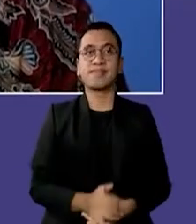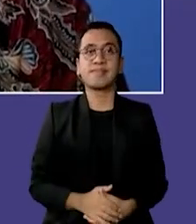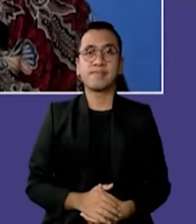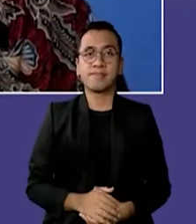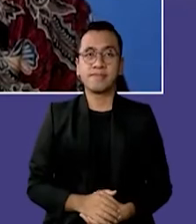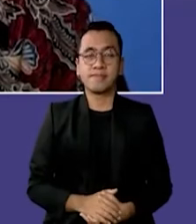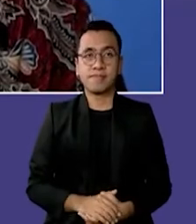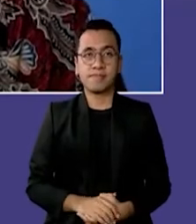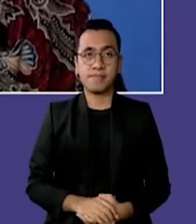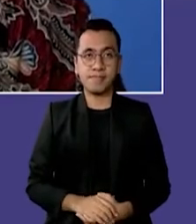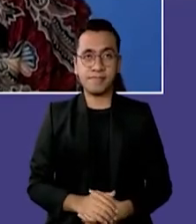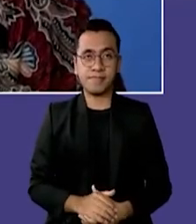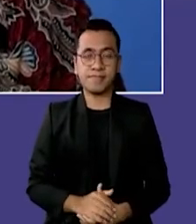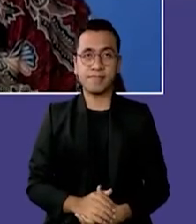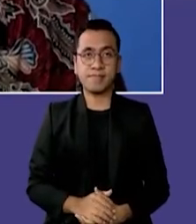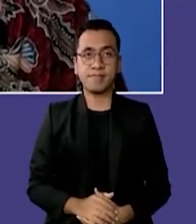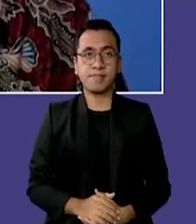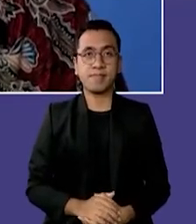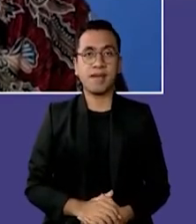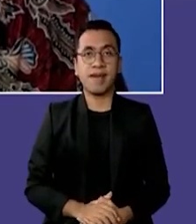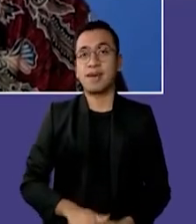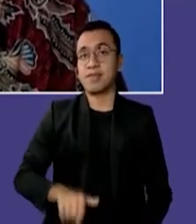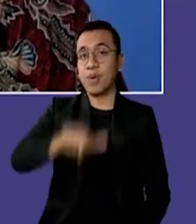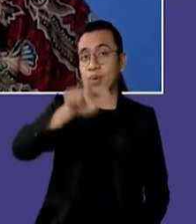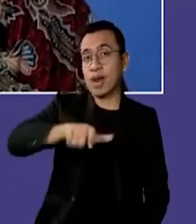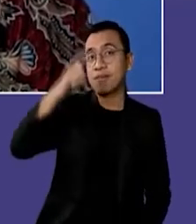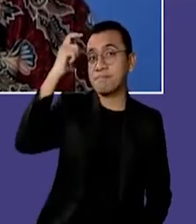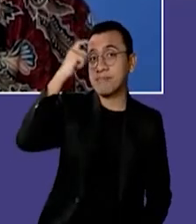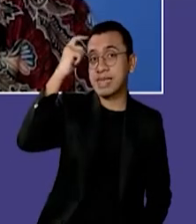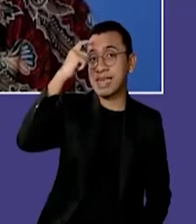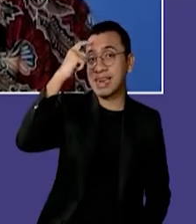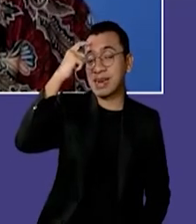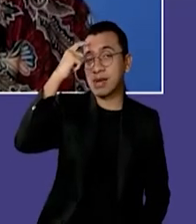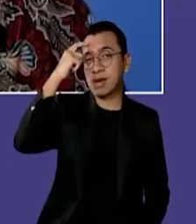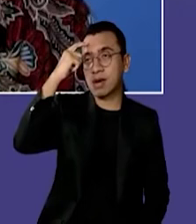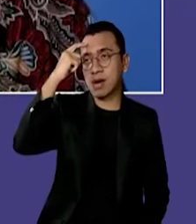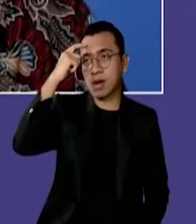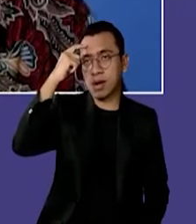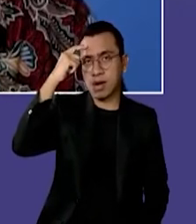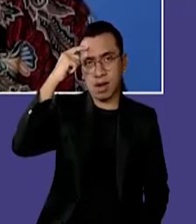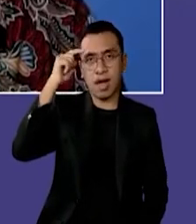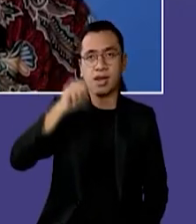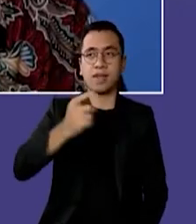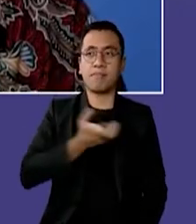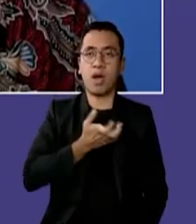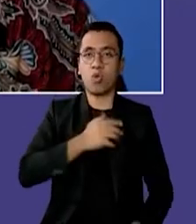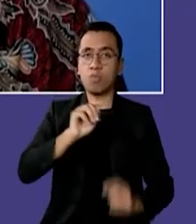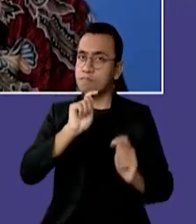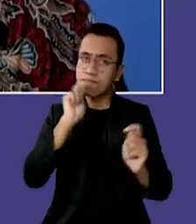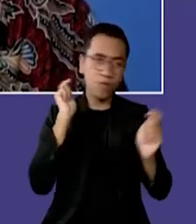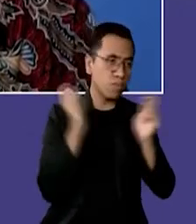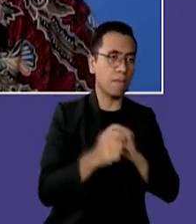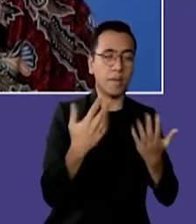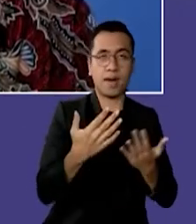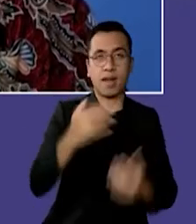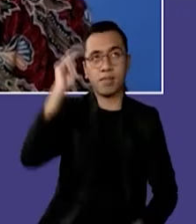nah paturuni contoh gimana di paturay cara mengubah pola pikir masyarakat supaya lebih termotivasi gitu untuk proaktif dan juga